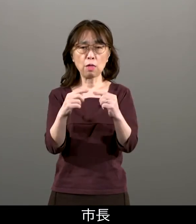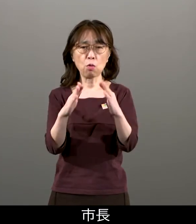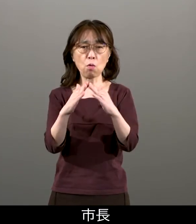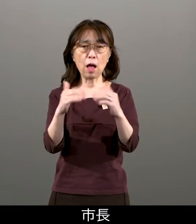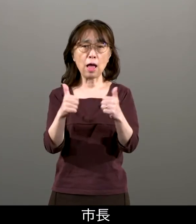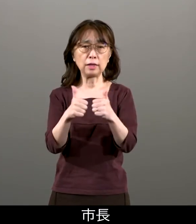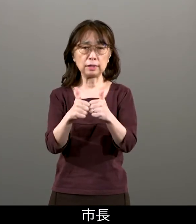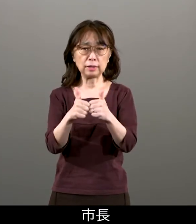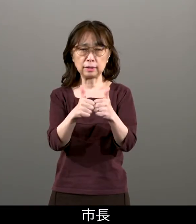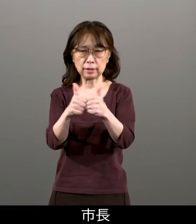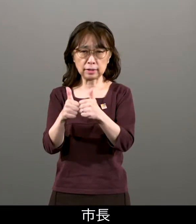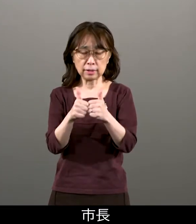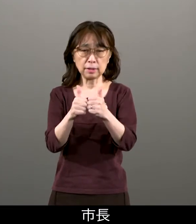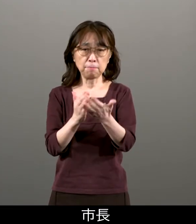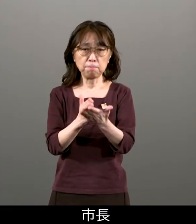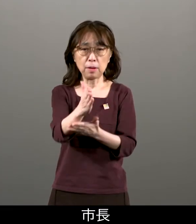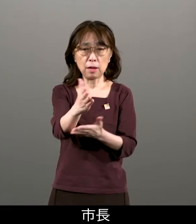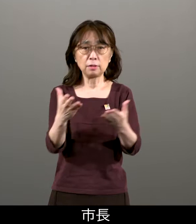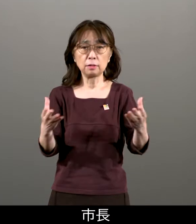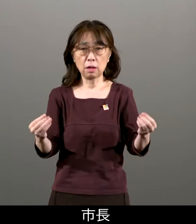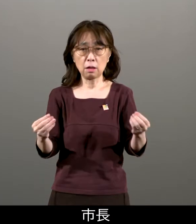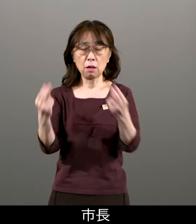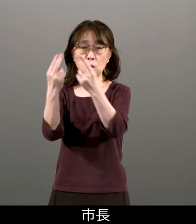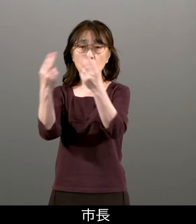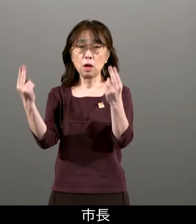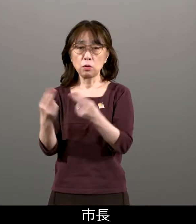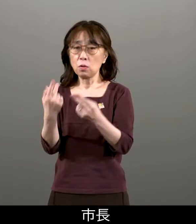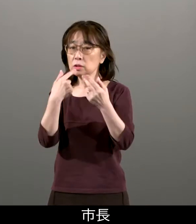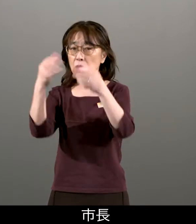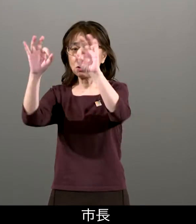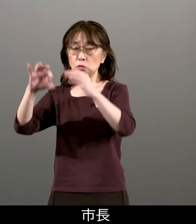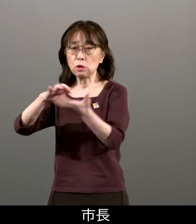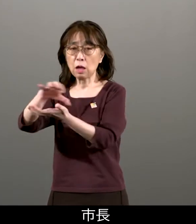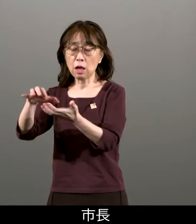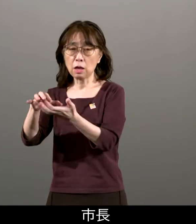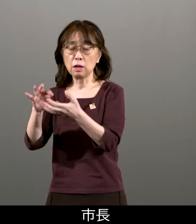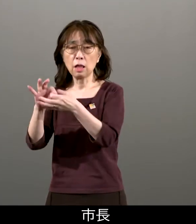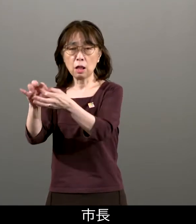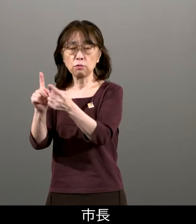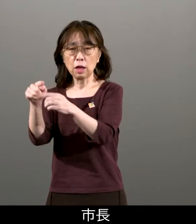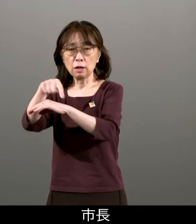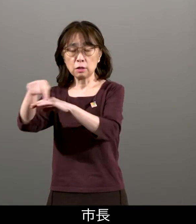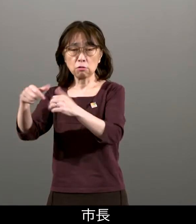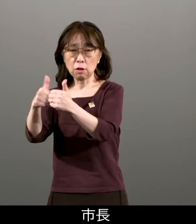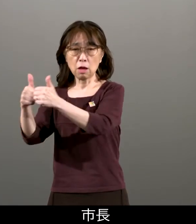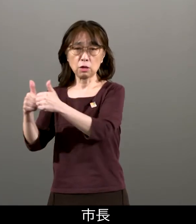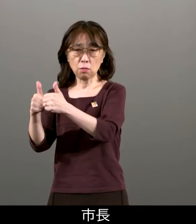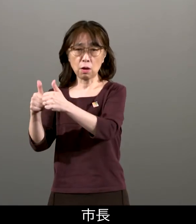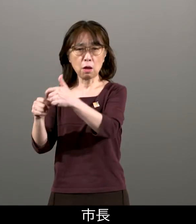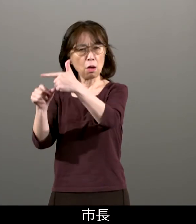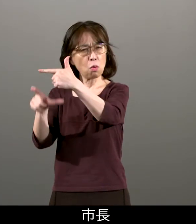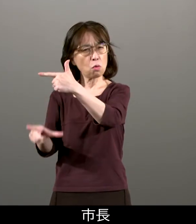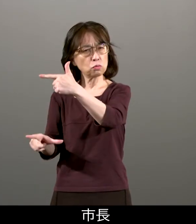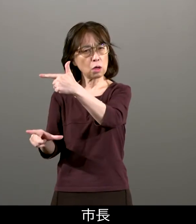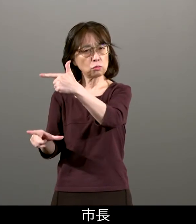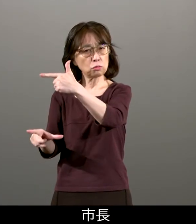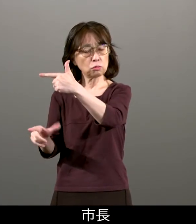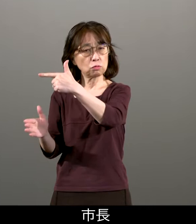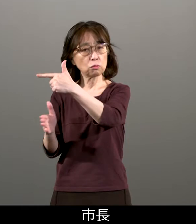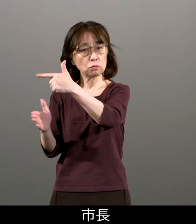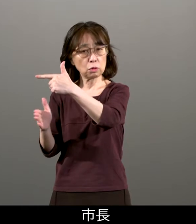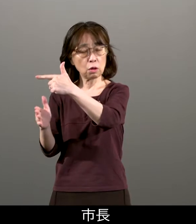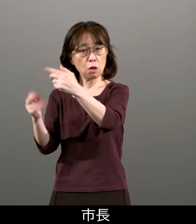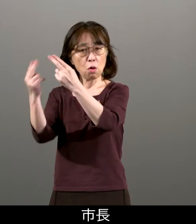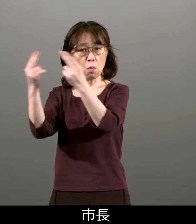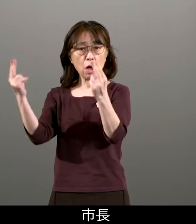でございます。北海道の雪害対策連絡部会議におきましては6月中に北海道防